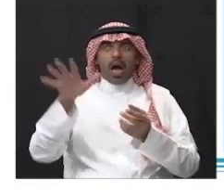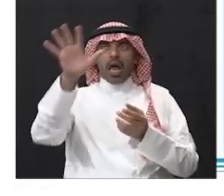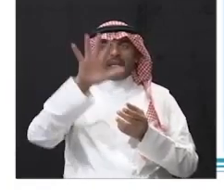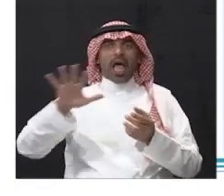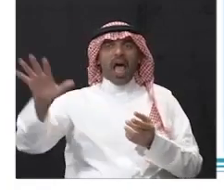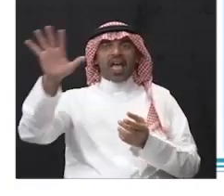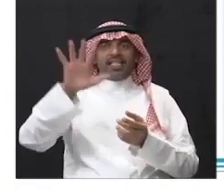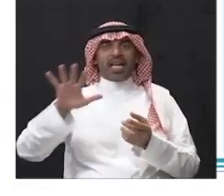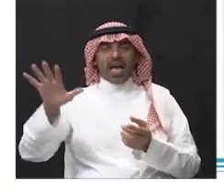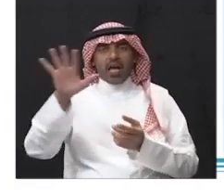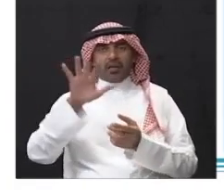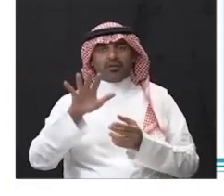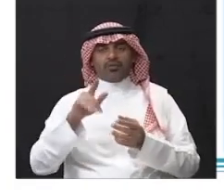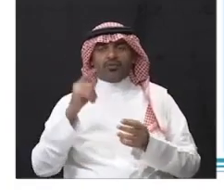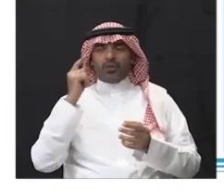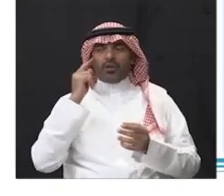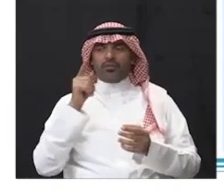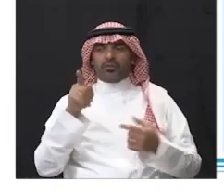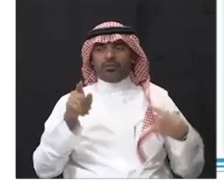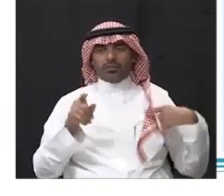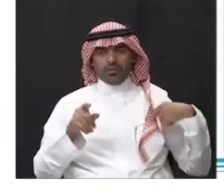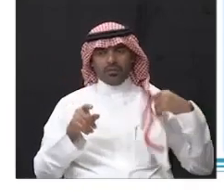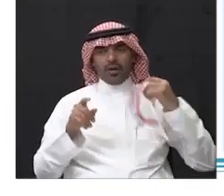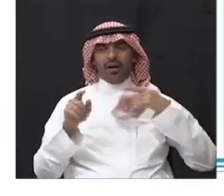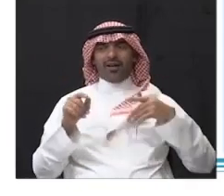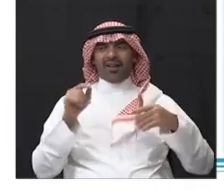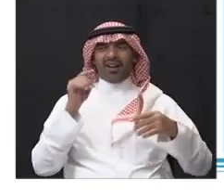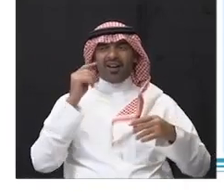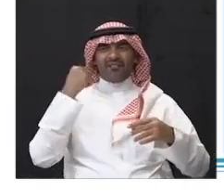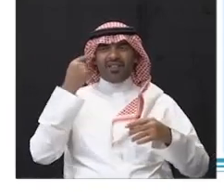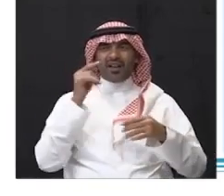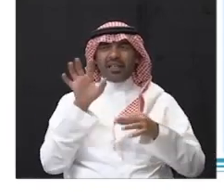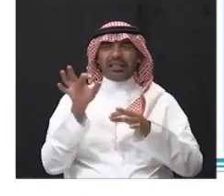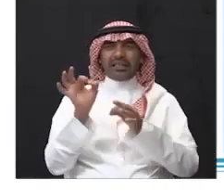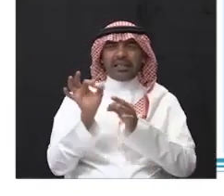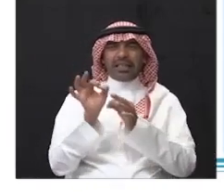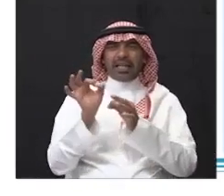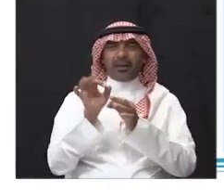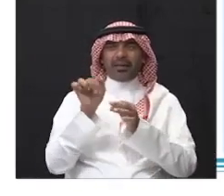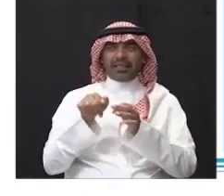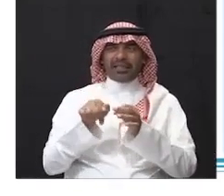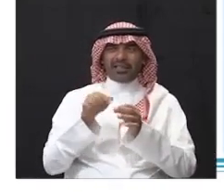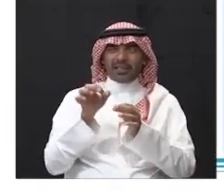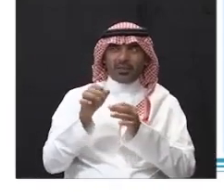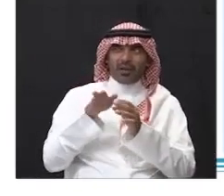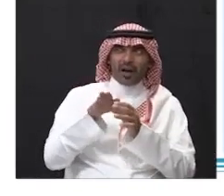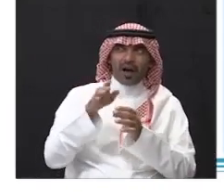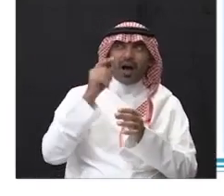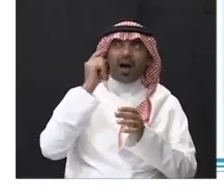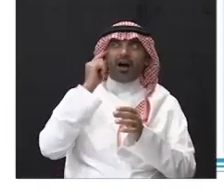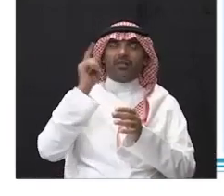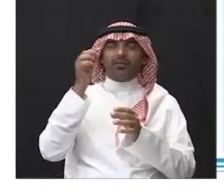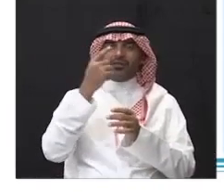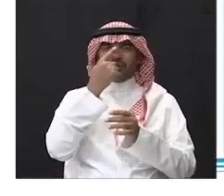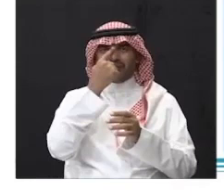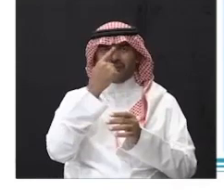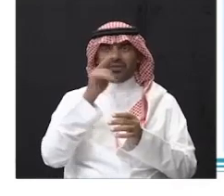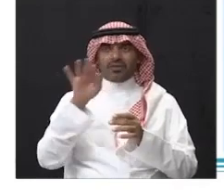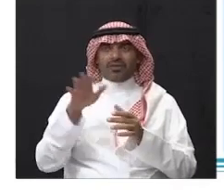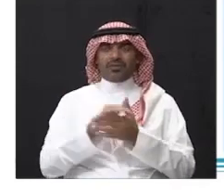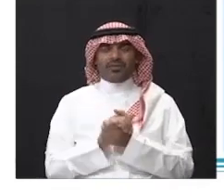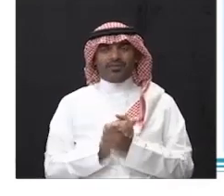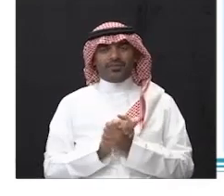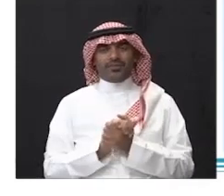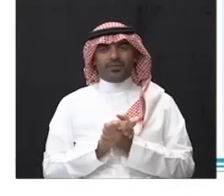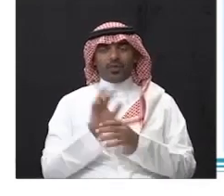وظن أنه بلغ الجزر القريبة من الساحل الشرقي لقارة آسيا، وإنه على وشك الوصول إلى الهند، لهذا أطلق على جملة الجزر